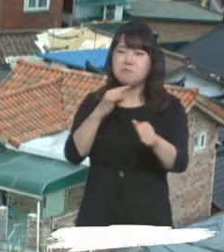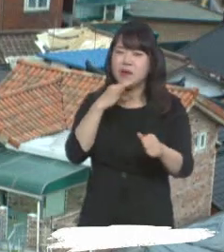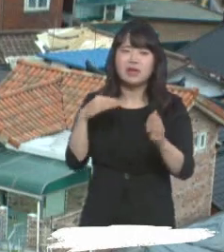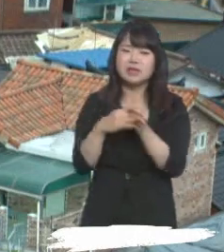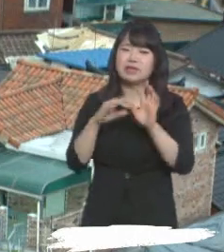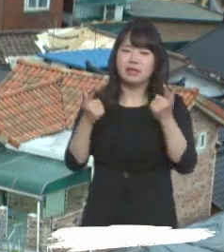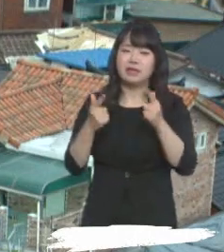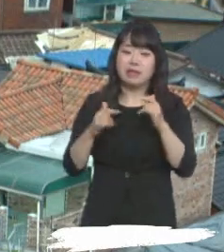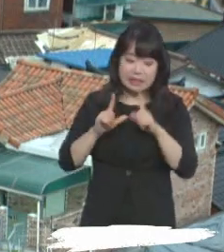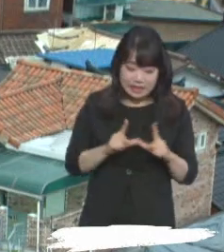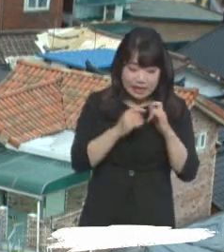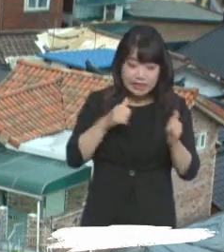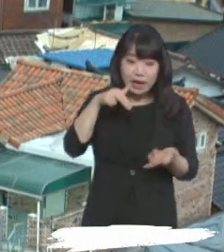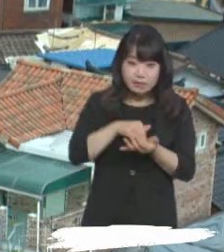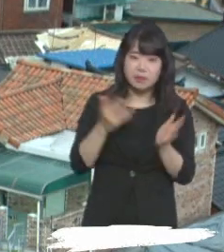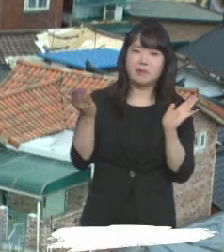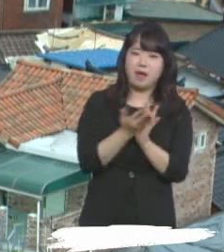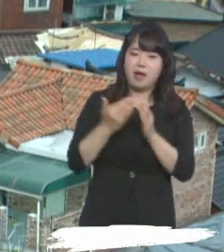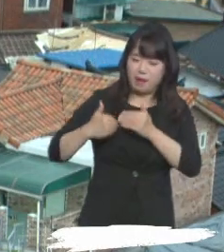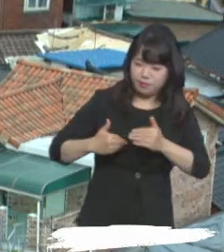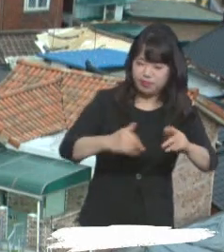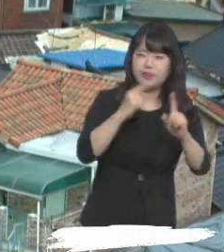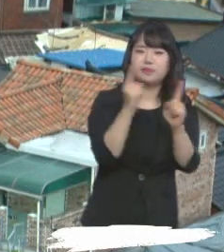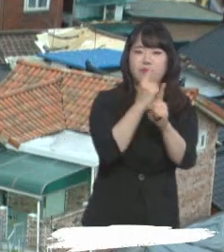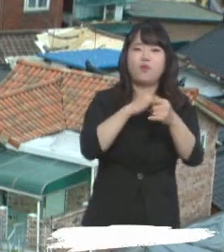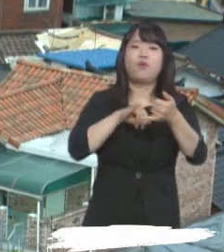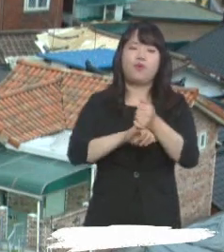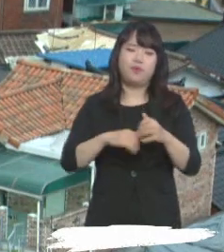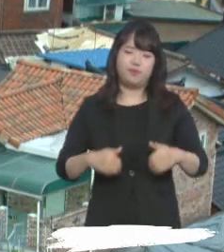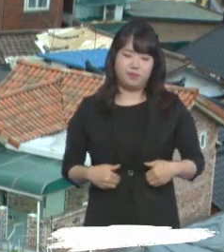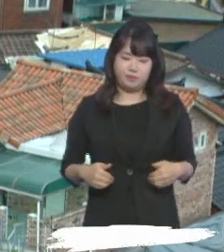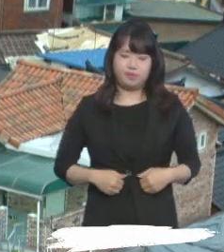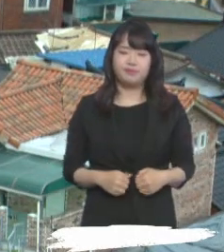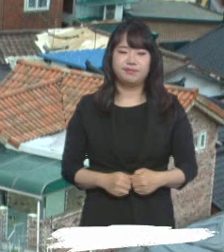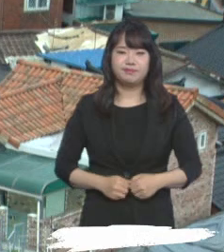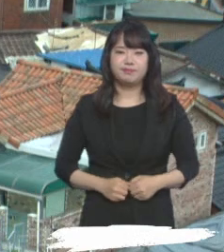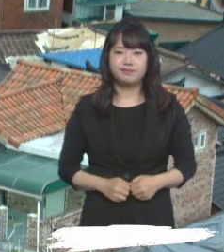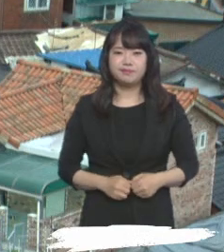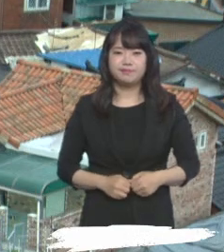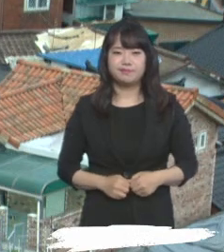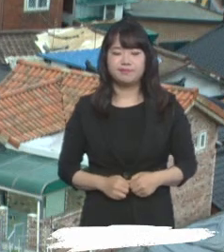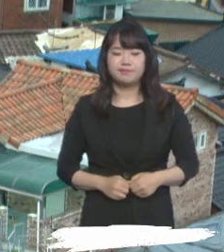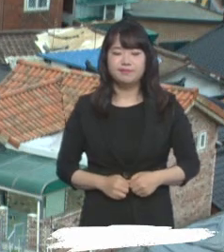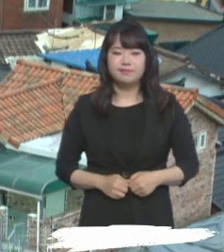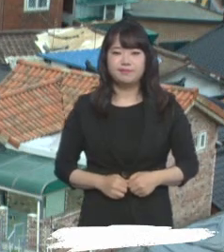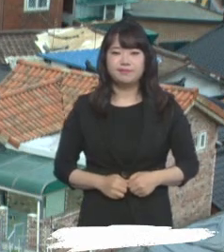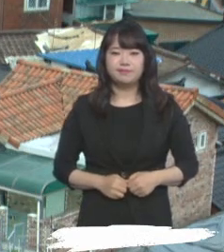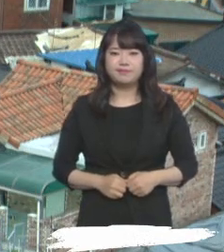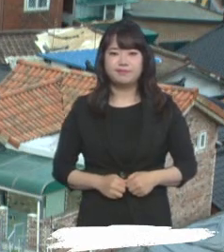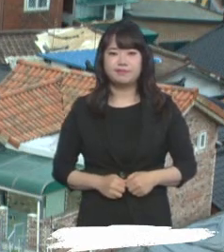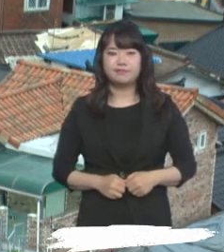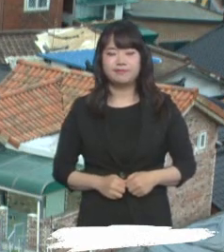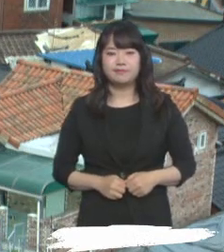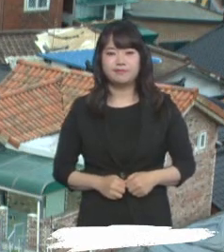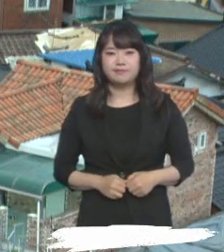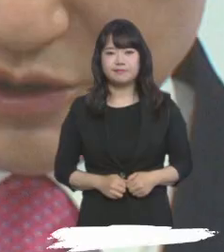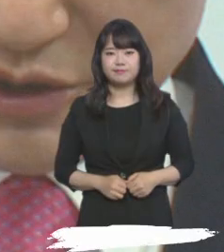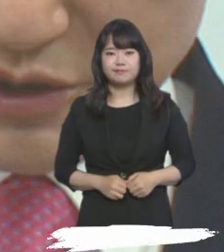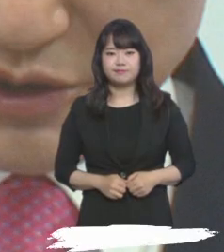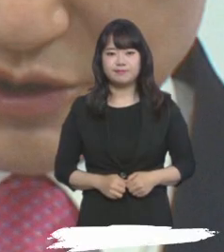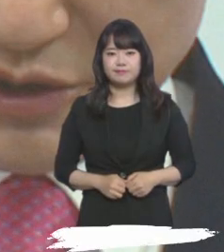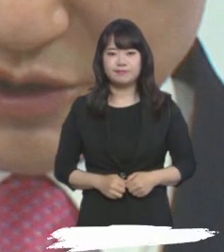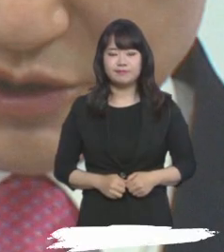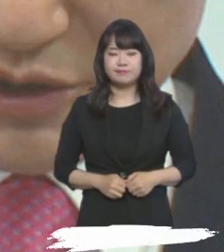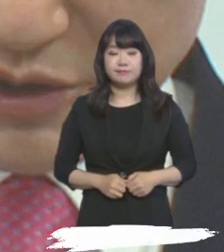주민이 체감하는 단계적인 규제 완화 조치 실현이 절실한 상황입니다. BTV 뉴스 강혜진입니다.